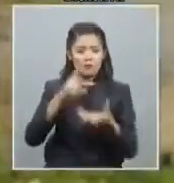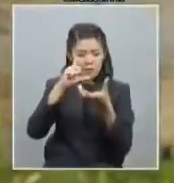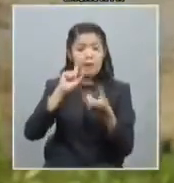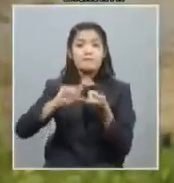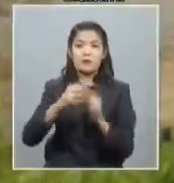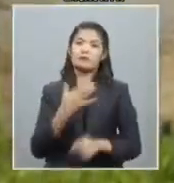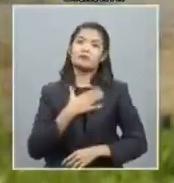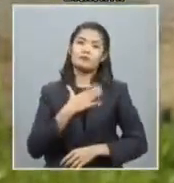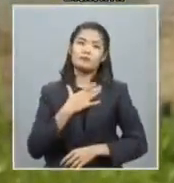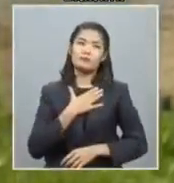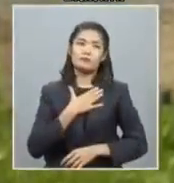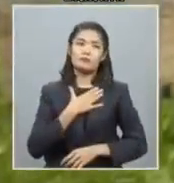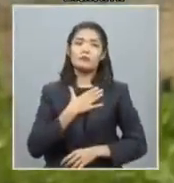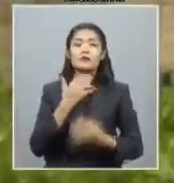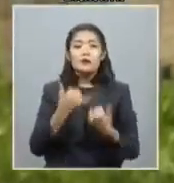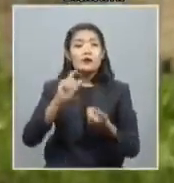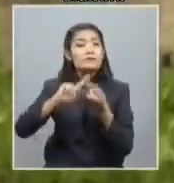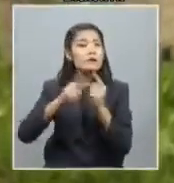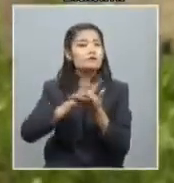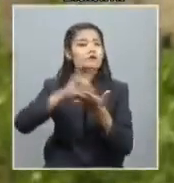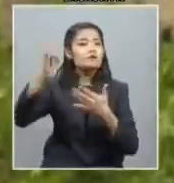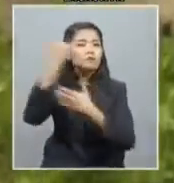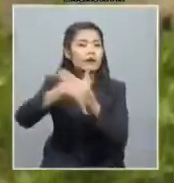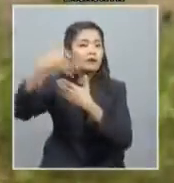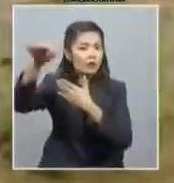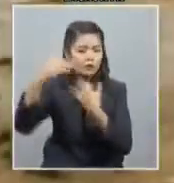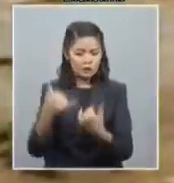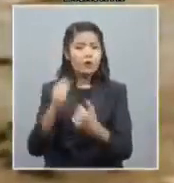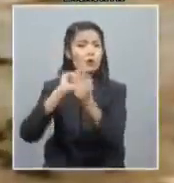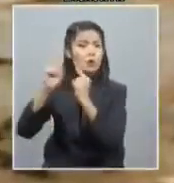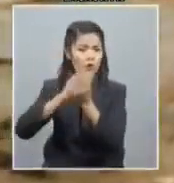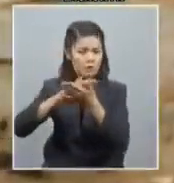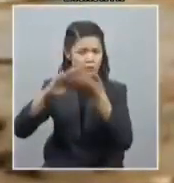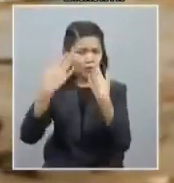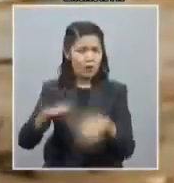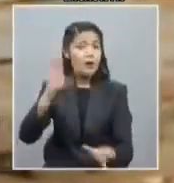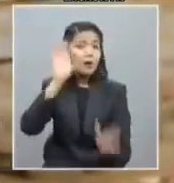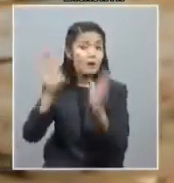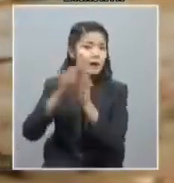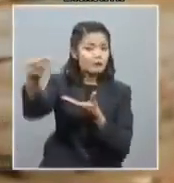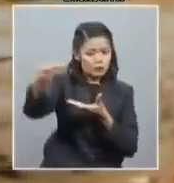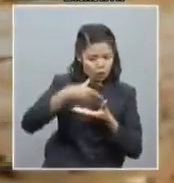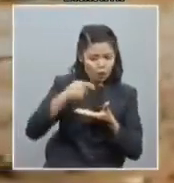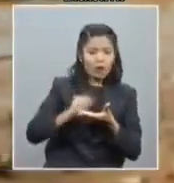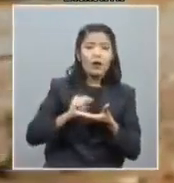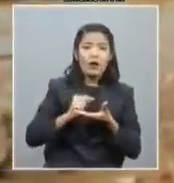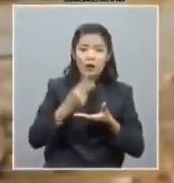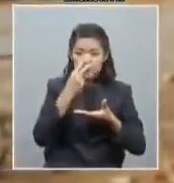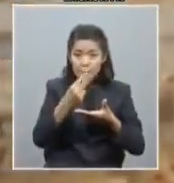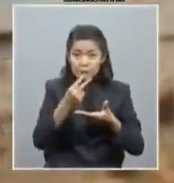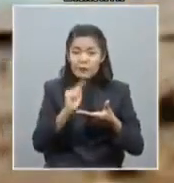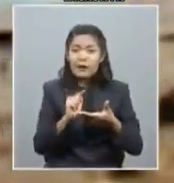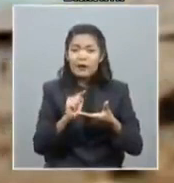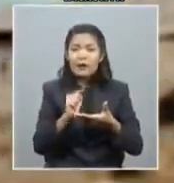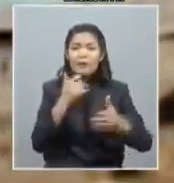ของตัวเองตอนนี้เพื่อนเนี่ยอยู่ต่างประเทศแต่คุยกับเพื่อนแล้วเพื่อนให้ภาพมาและเพื่อนยืนยันว่าไปเที่ยวที่แก่